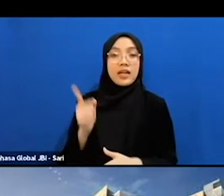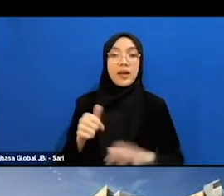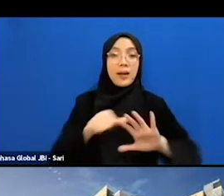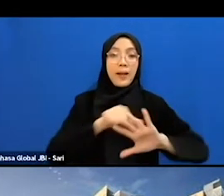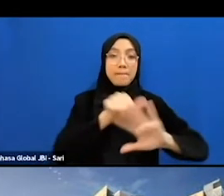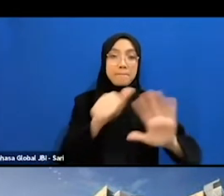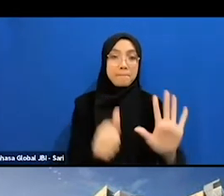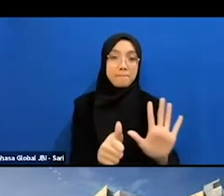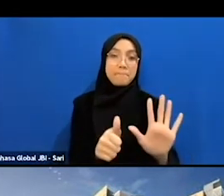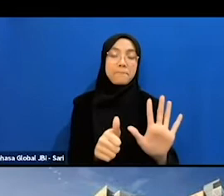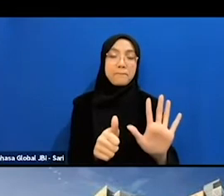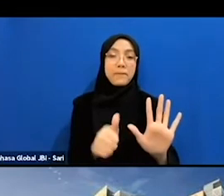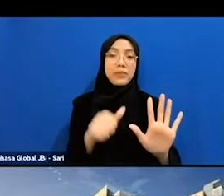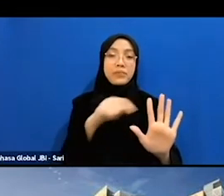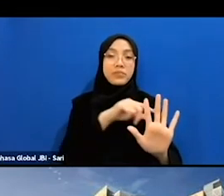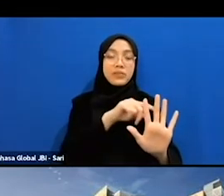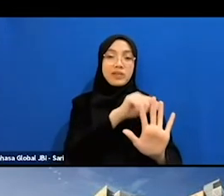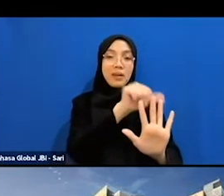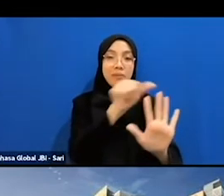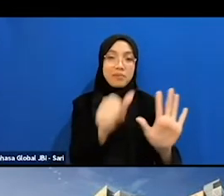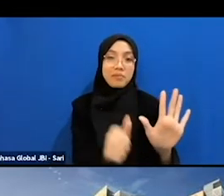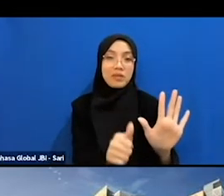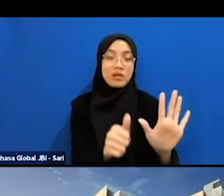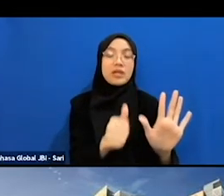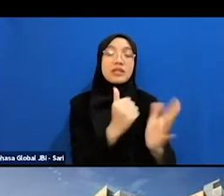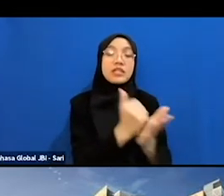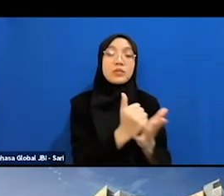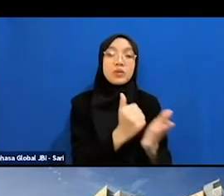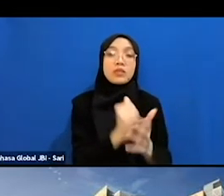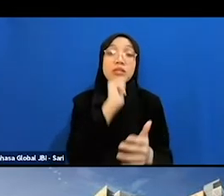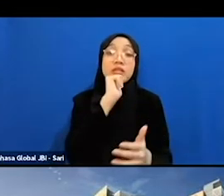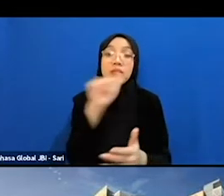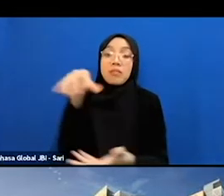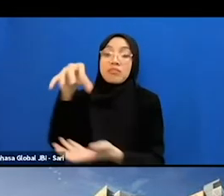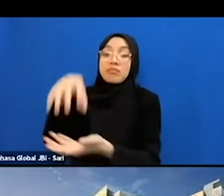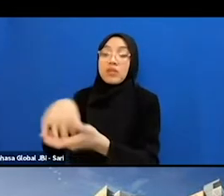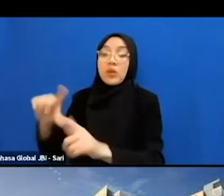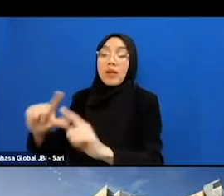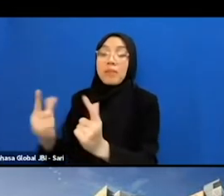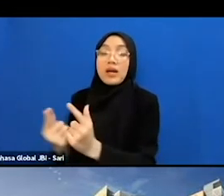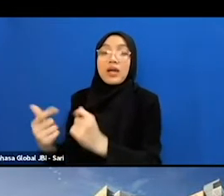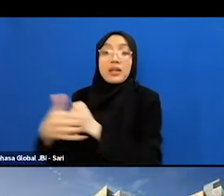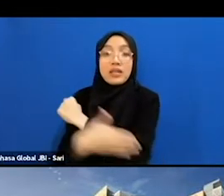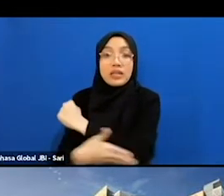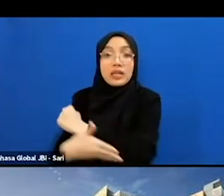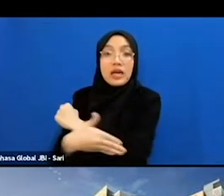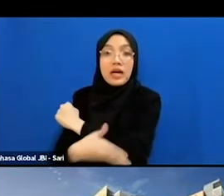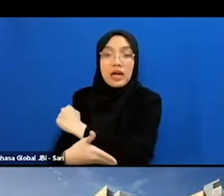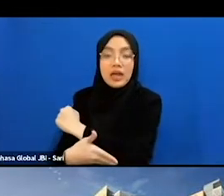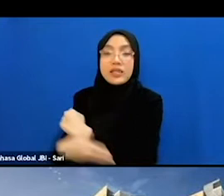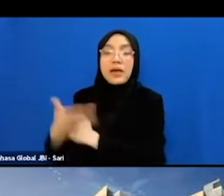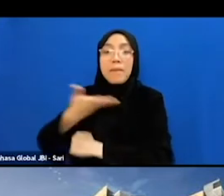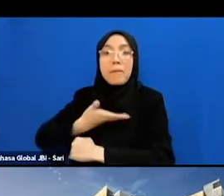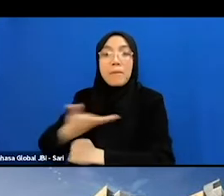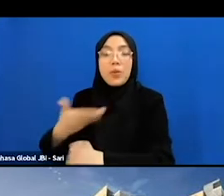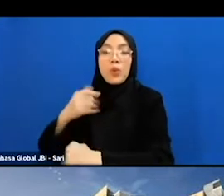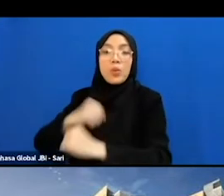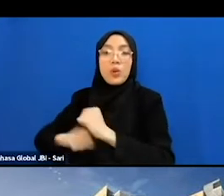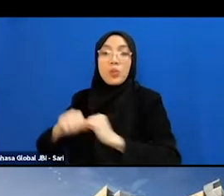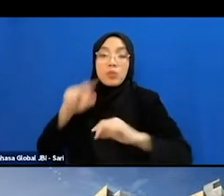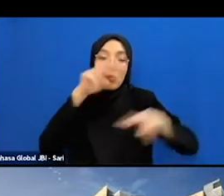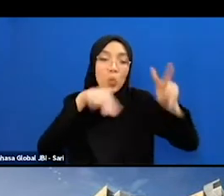dari grup musik nah siapa sebetulnya otoritas dari cra ya akan melakukan